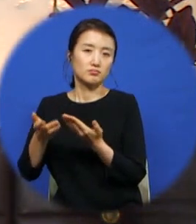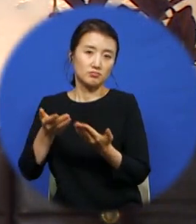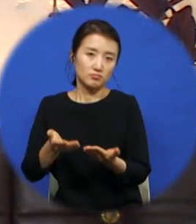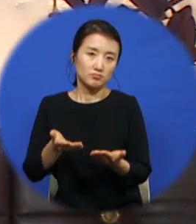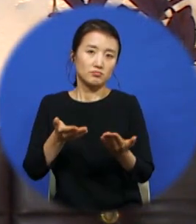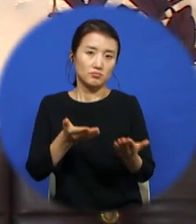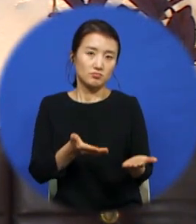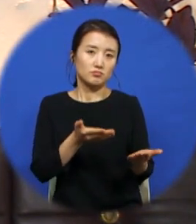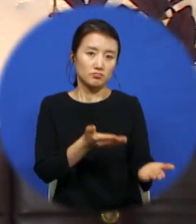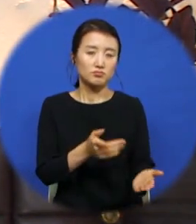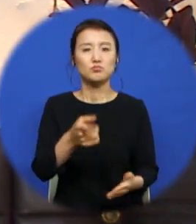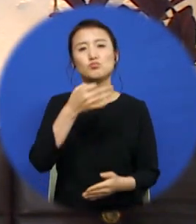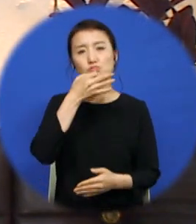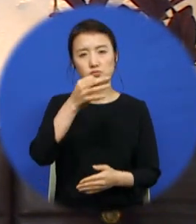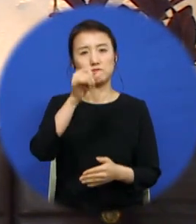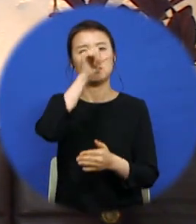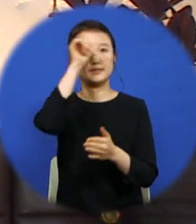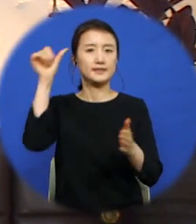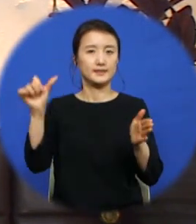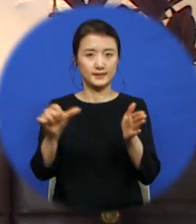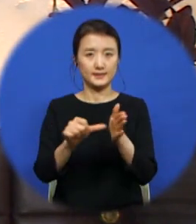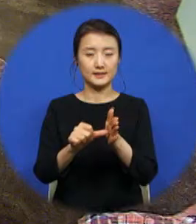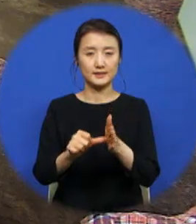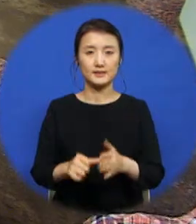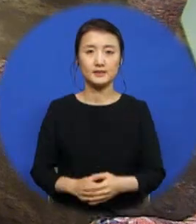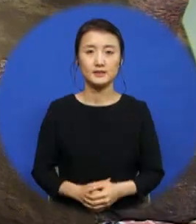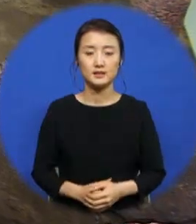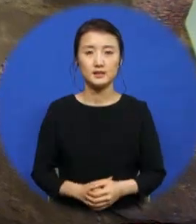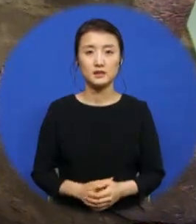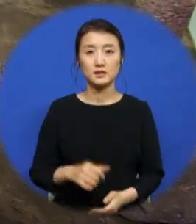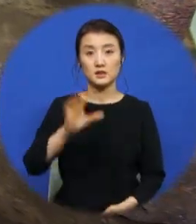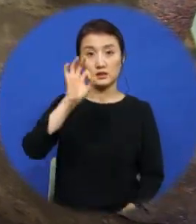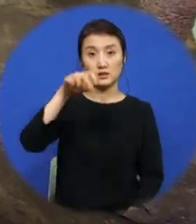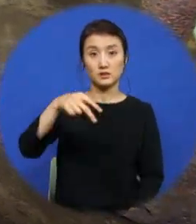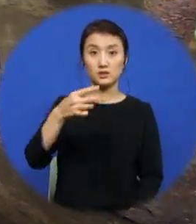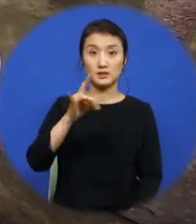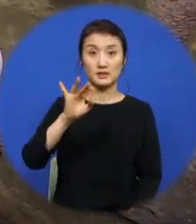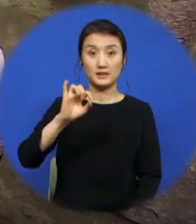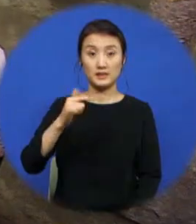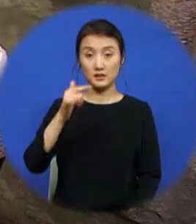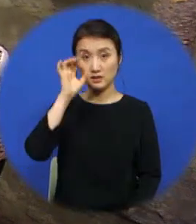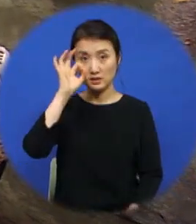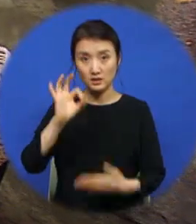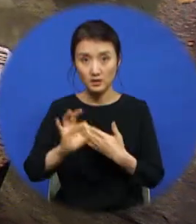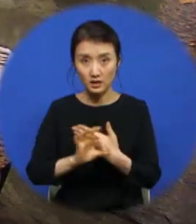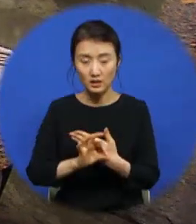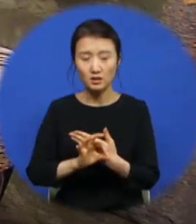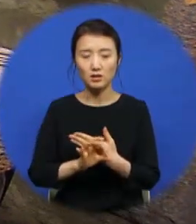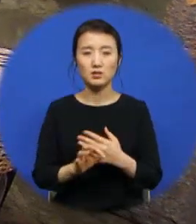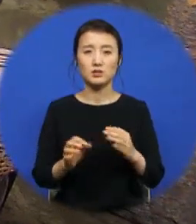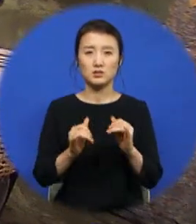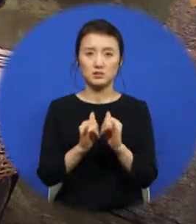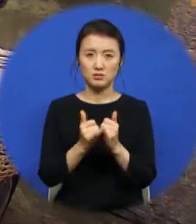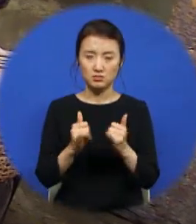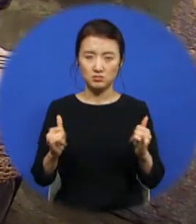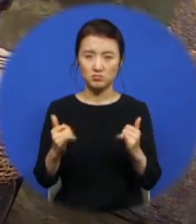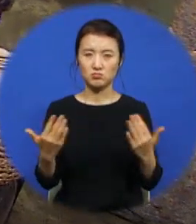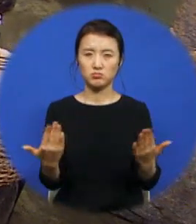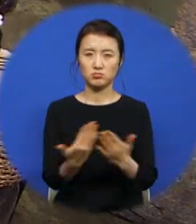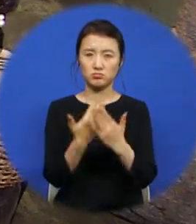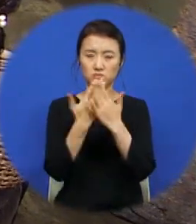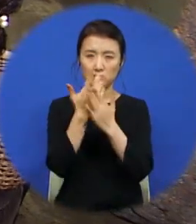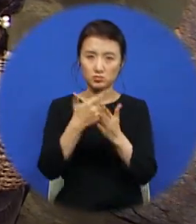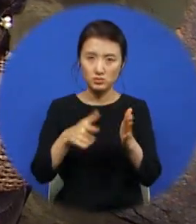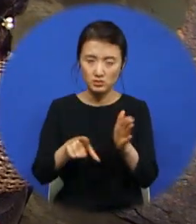인생이 구나 하는 생각을 참 많이 하거든요 근데 유대인들은 정말 인류가 발전하는 데 많은 꽉 그 다음에